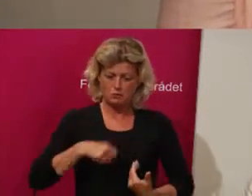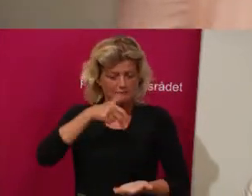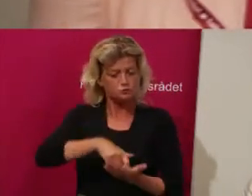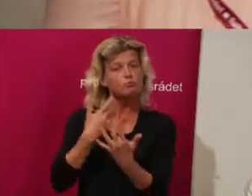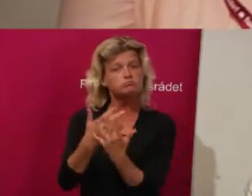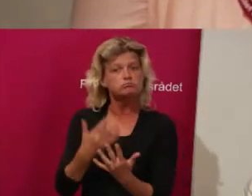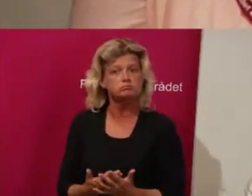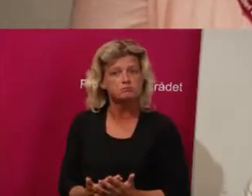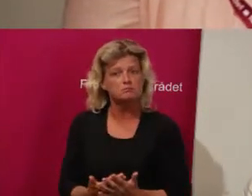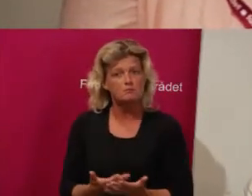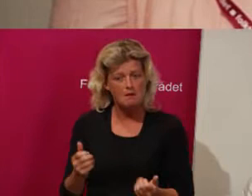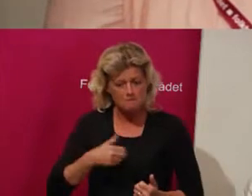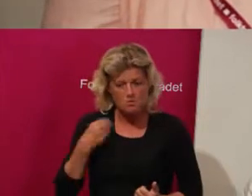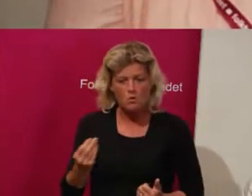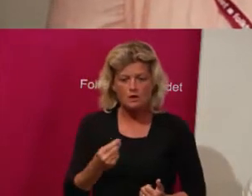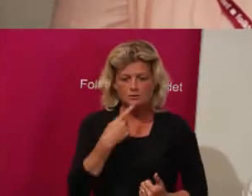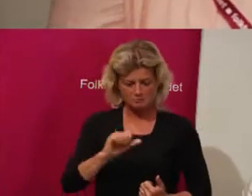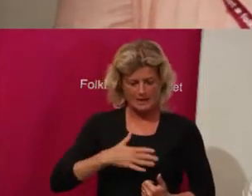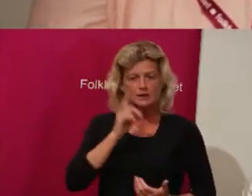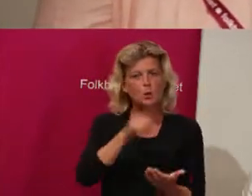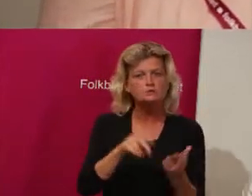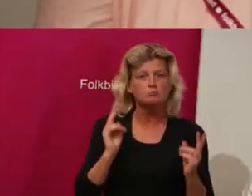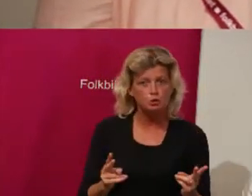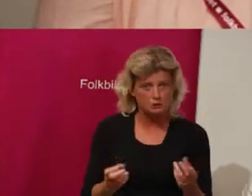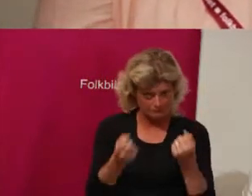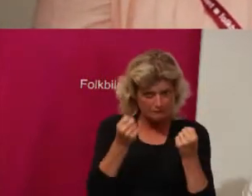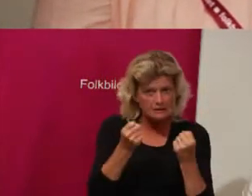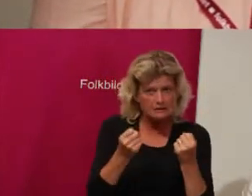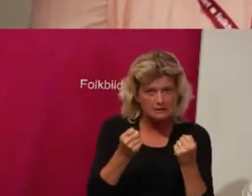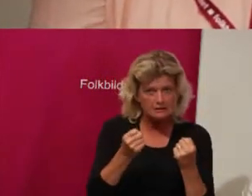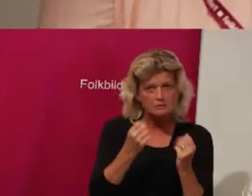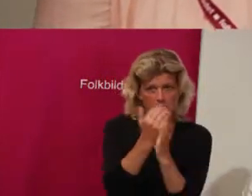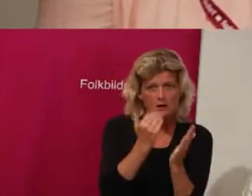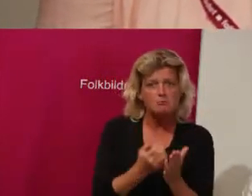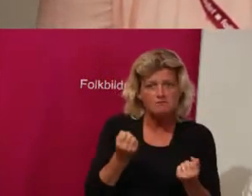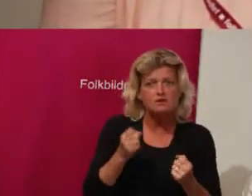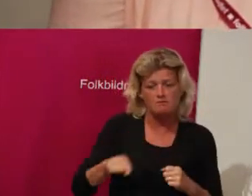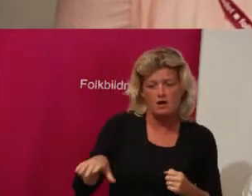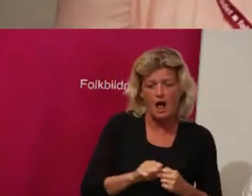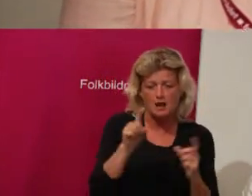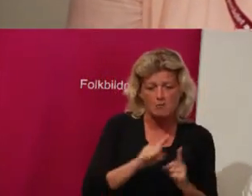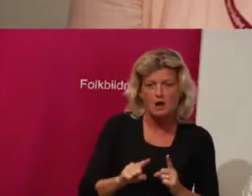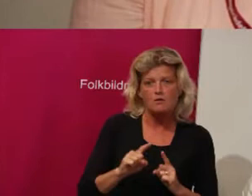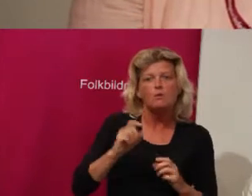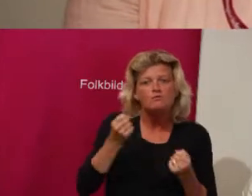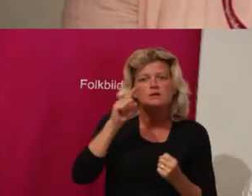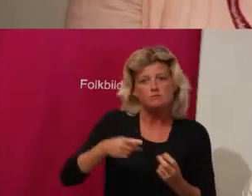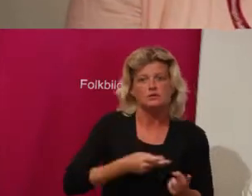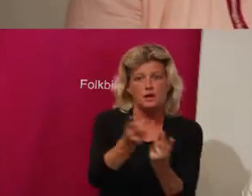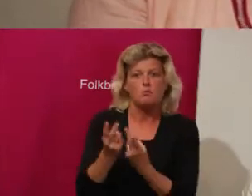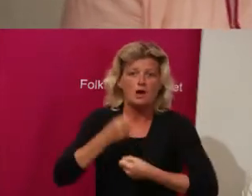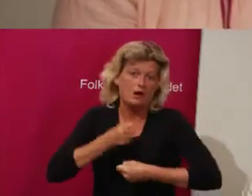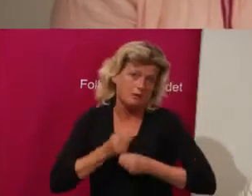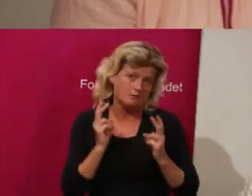tycker och tänker. Så att absolut är de här programmen jätteviktiga för demokratin.